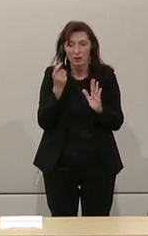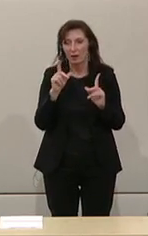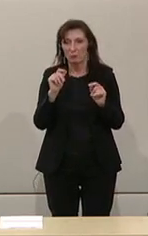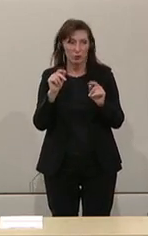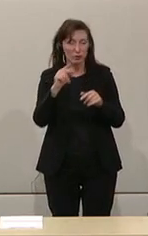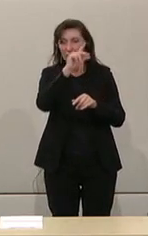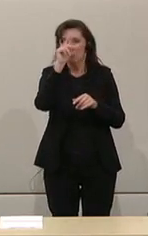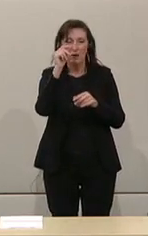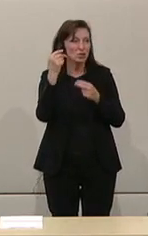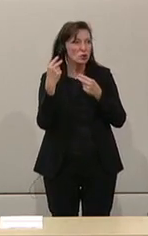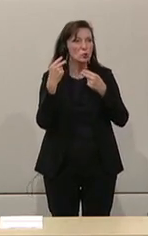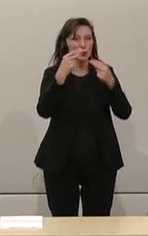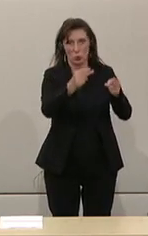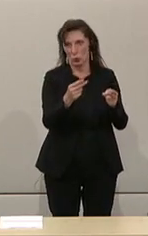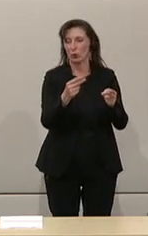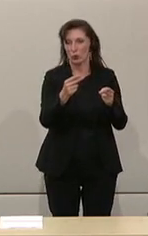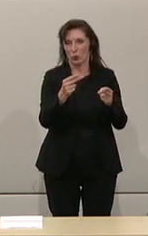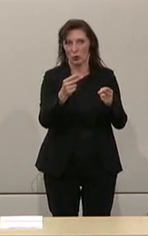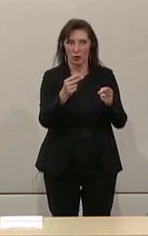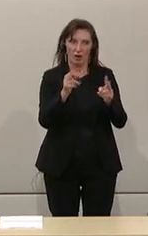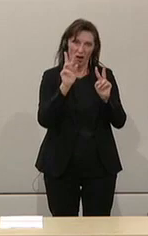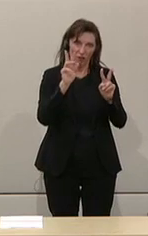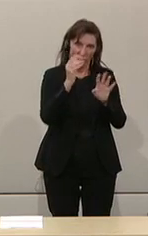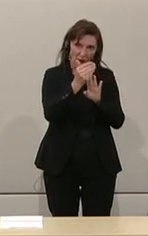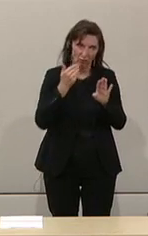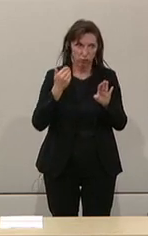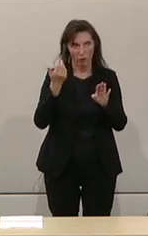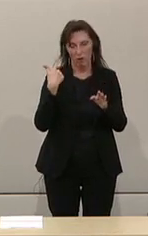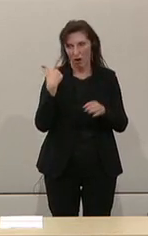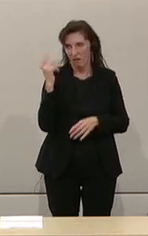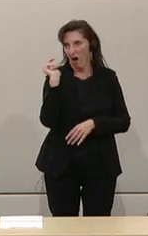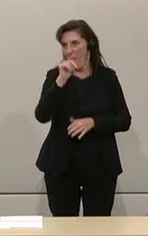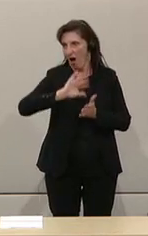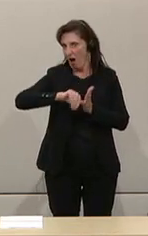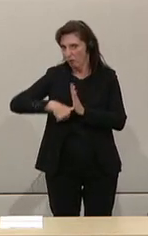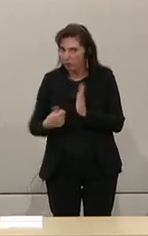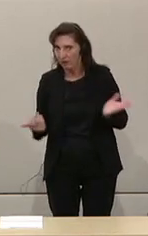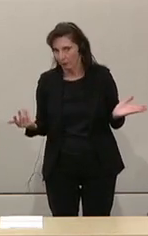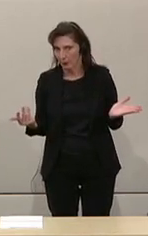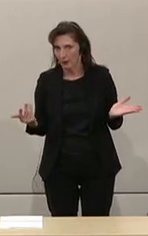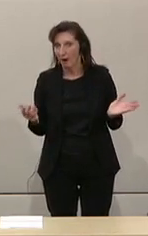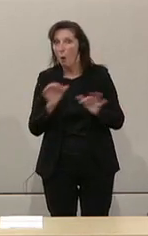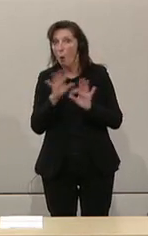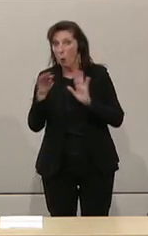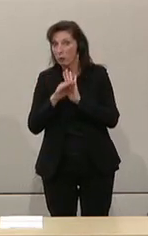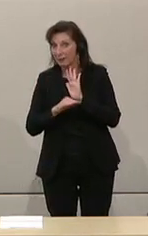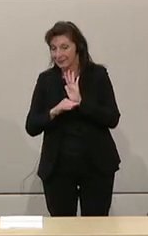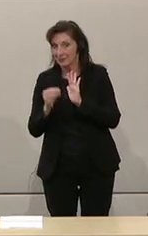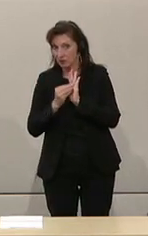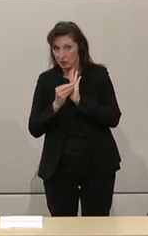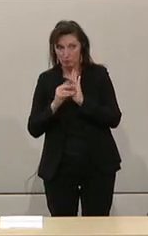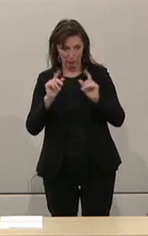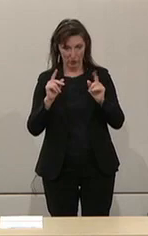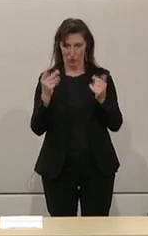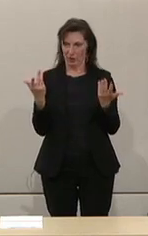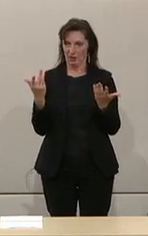vorher ohne Gesetzesbeschluss weggenommen haben. Und wenn ich etwas zurückgebe, was ich vorher weggenommen